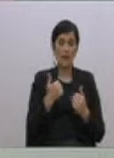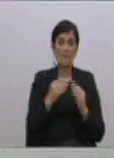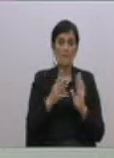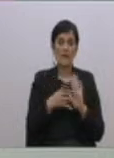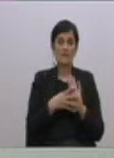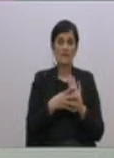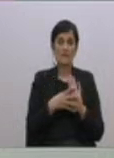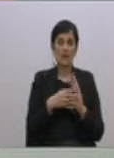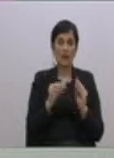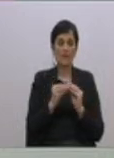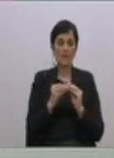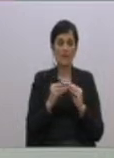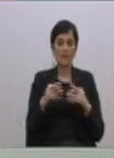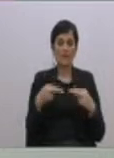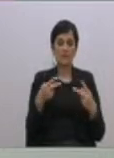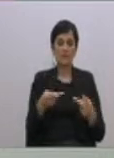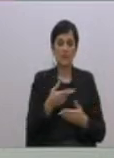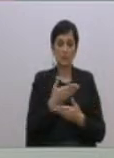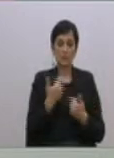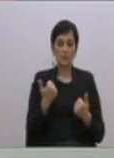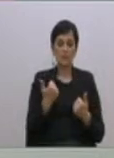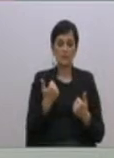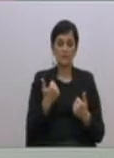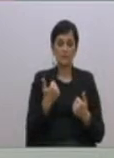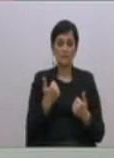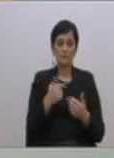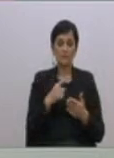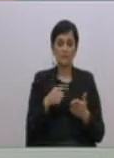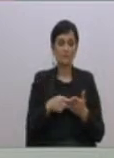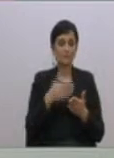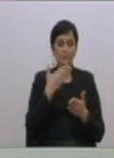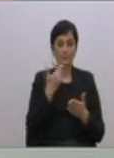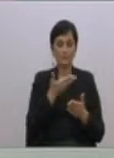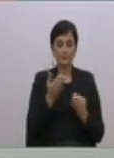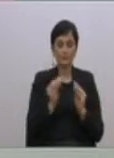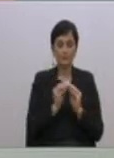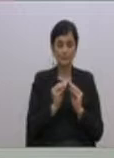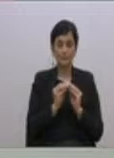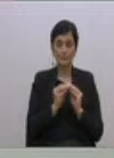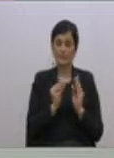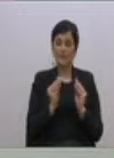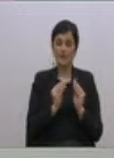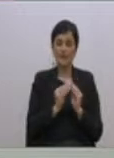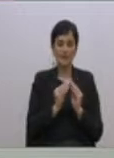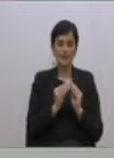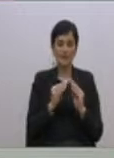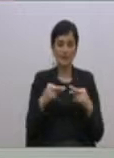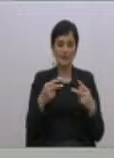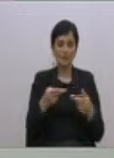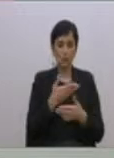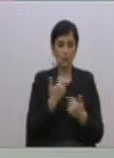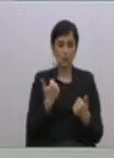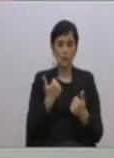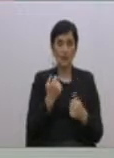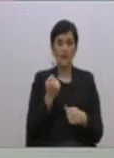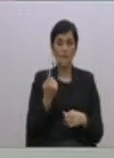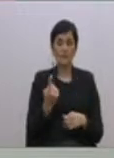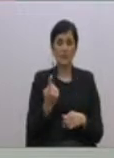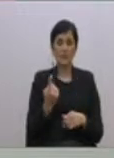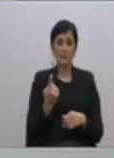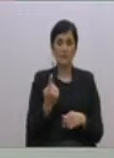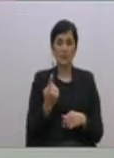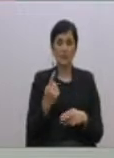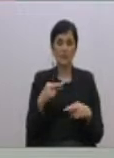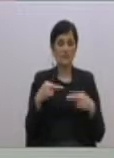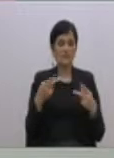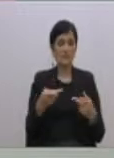მე-9. უცვლელ რედაქციით არის წარმოდგენილი. კითხვები არ არის? მე-10. უცვლელ რედაქციით არის წარმოდგენილი. მე-11.